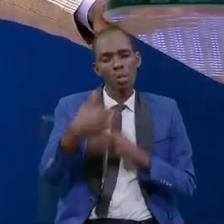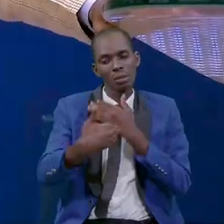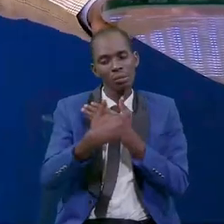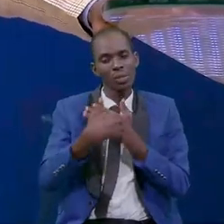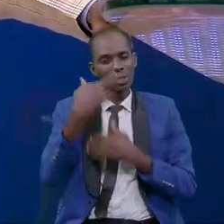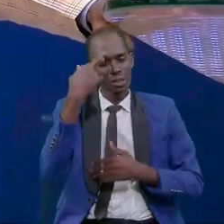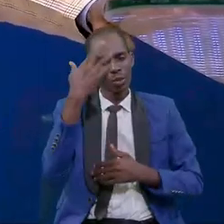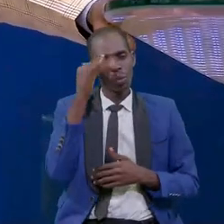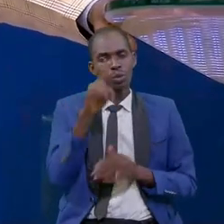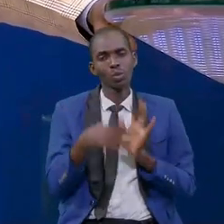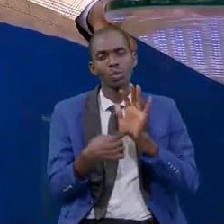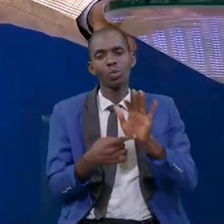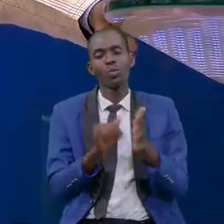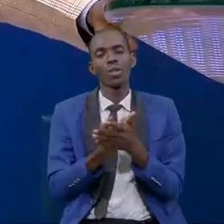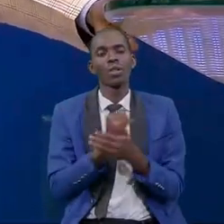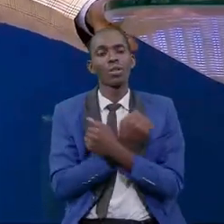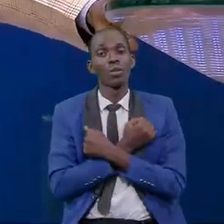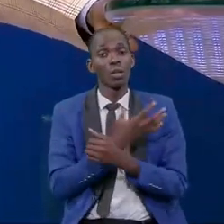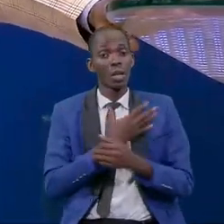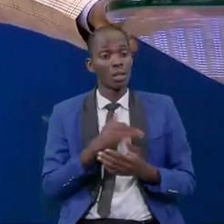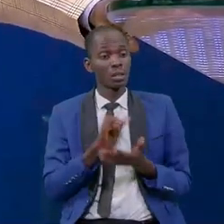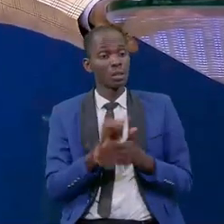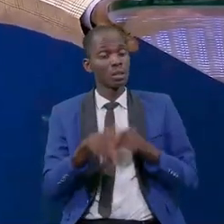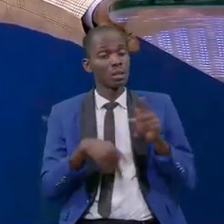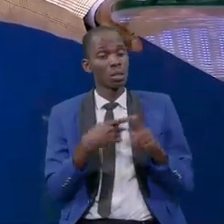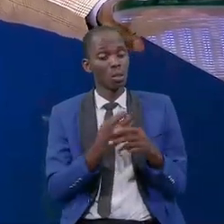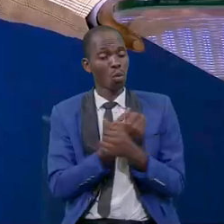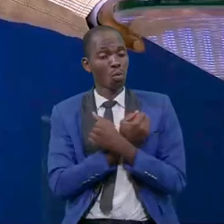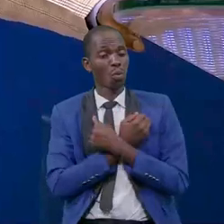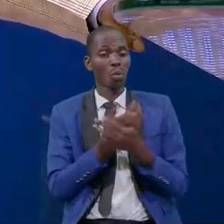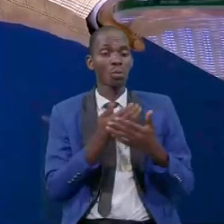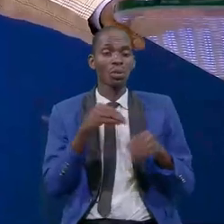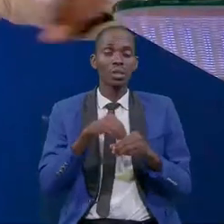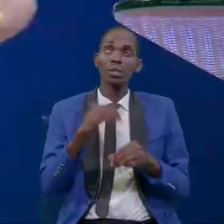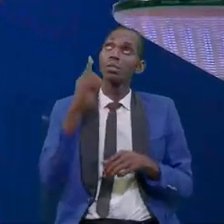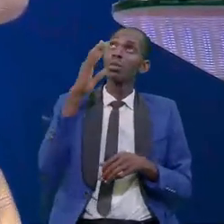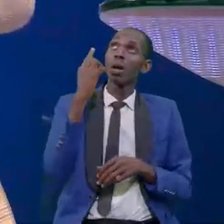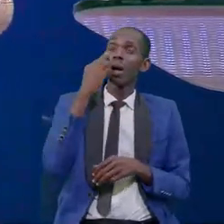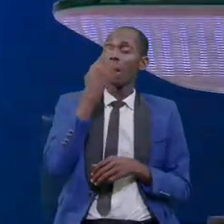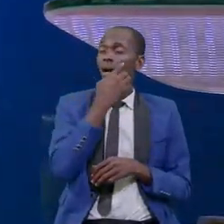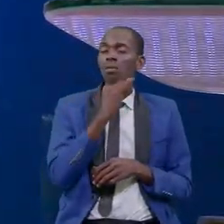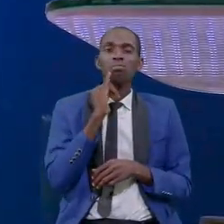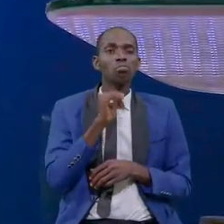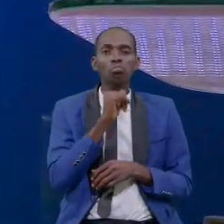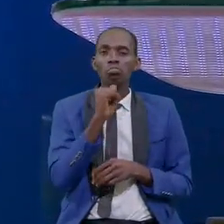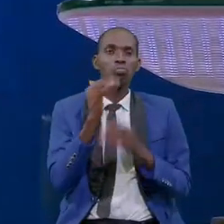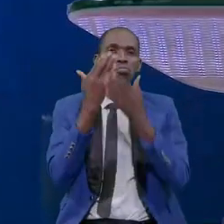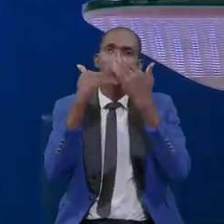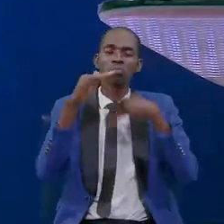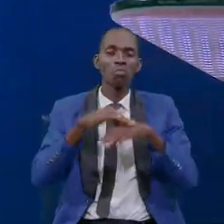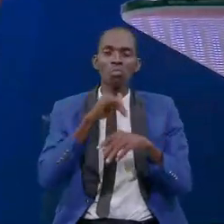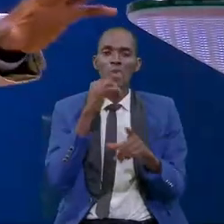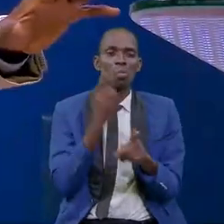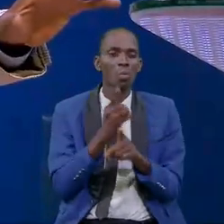motif. Et devant Dieu, cela n'est pas l'amour